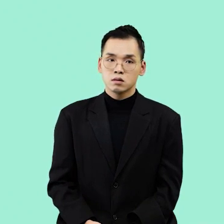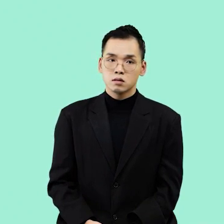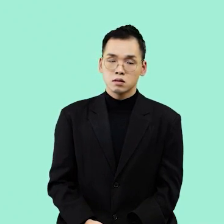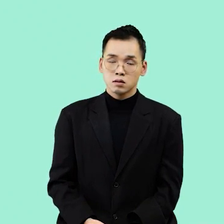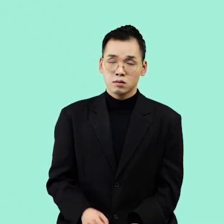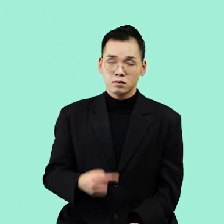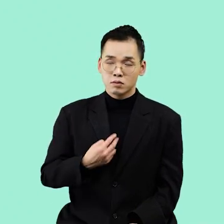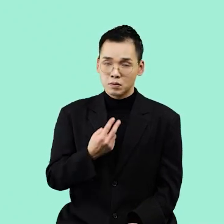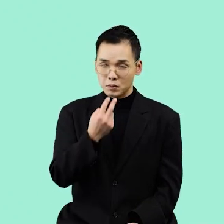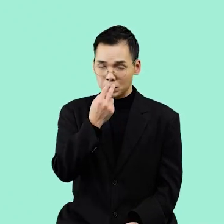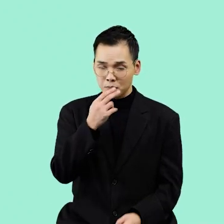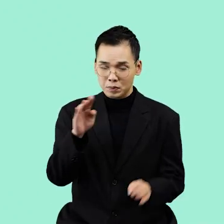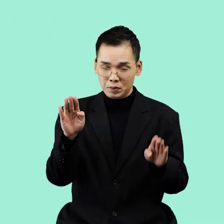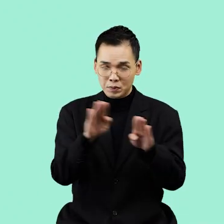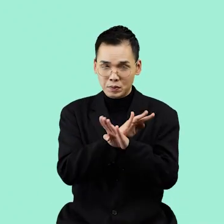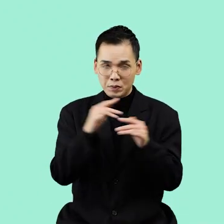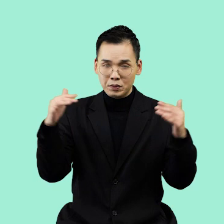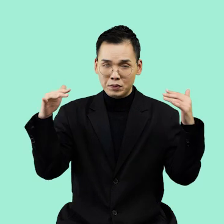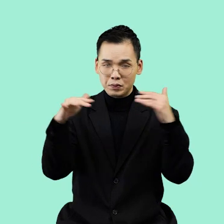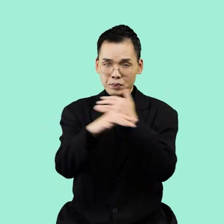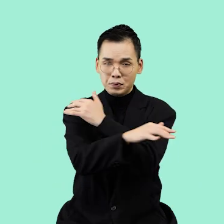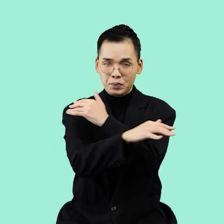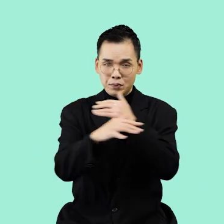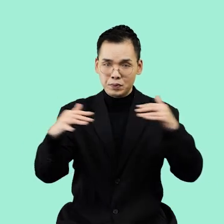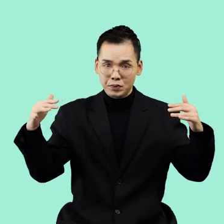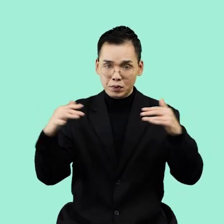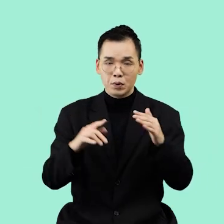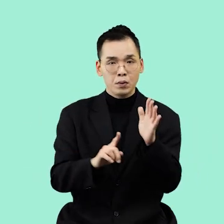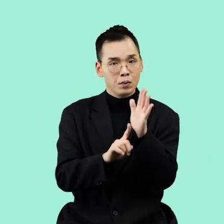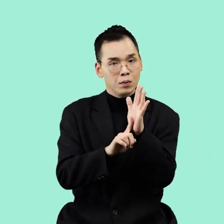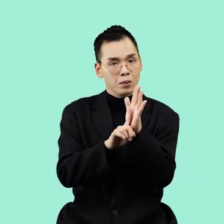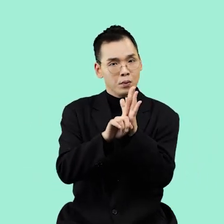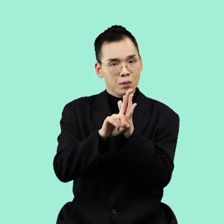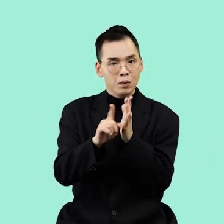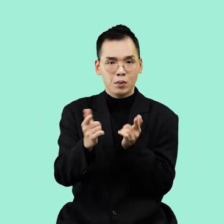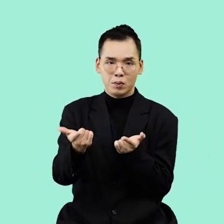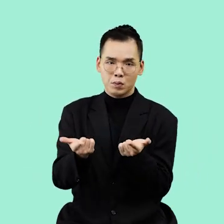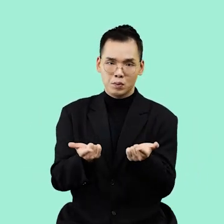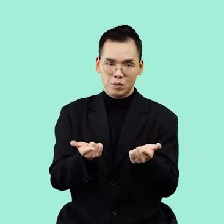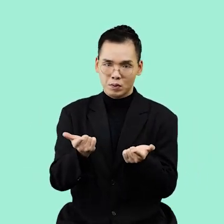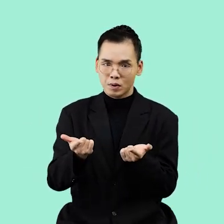치료실을 환기하고 알맞은 온도를 설정합니다.